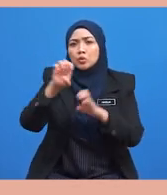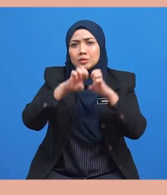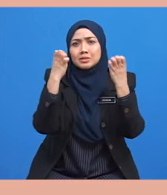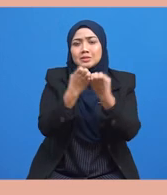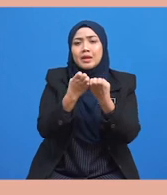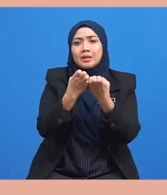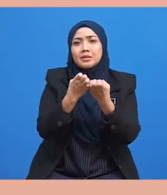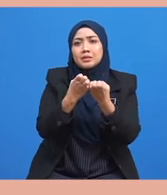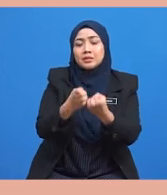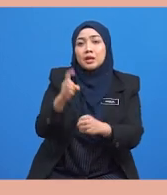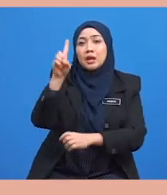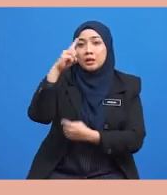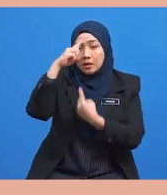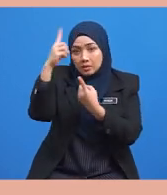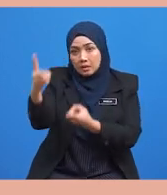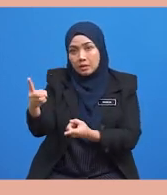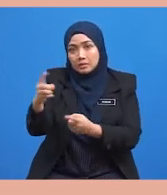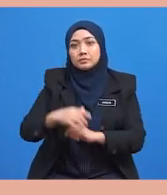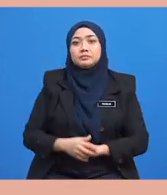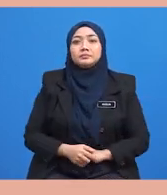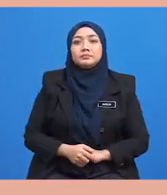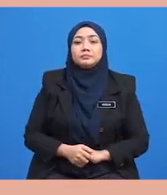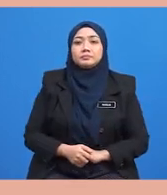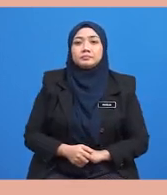plot batang dan daun dan plot titik.